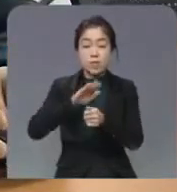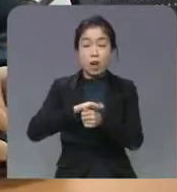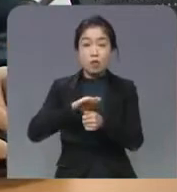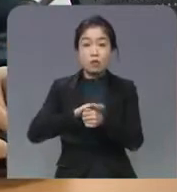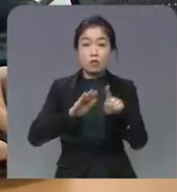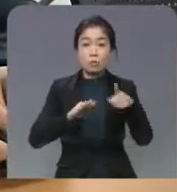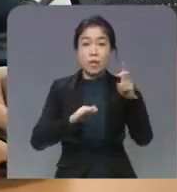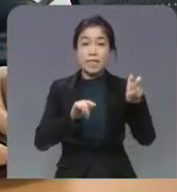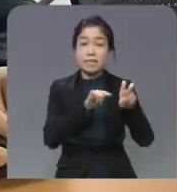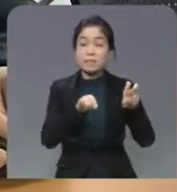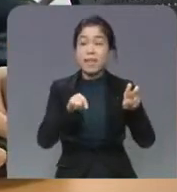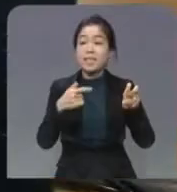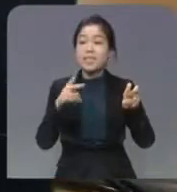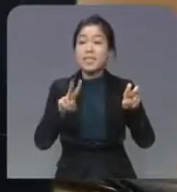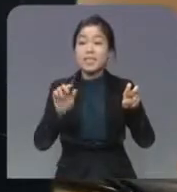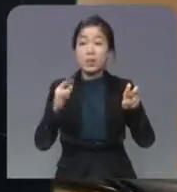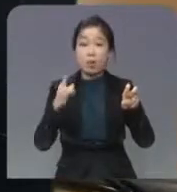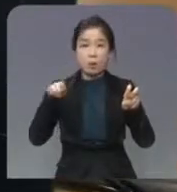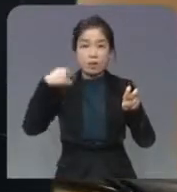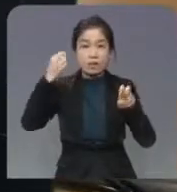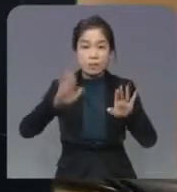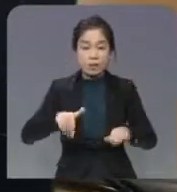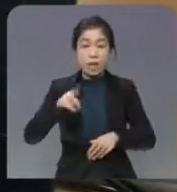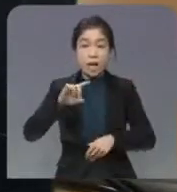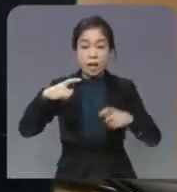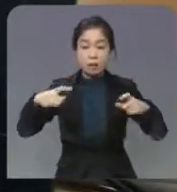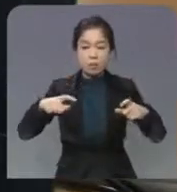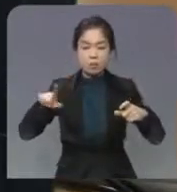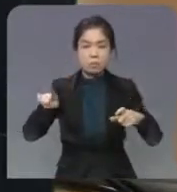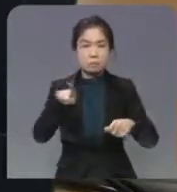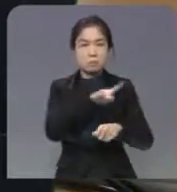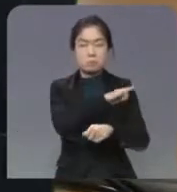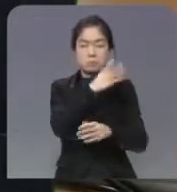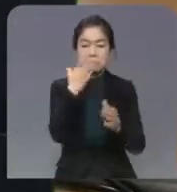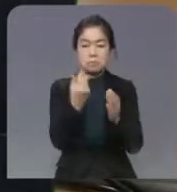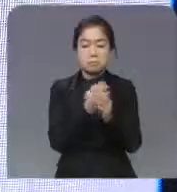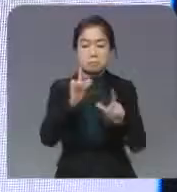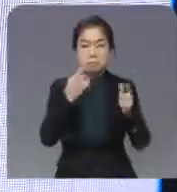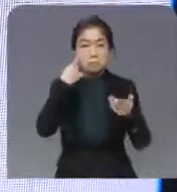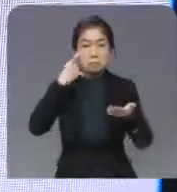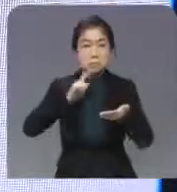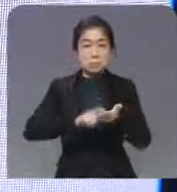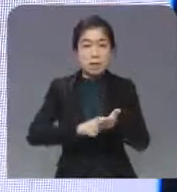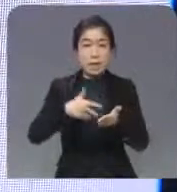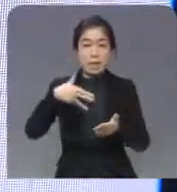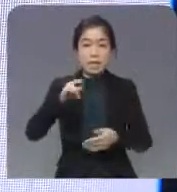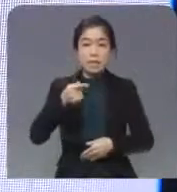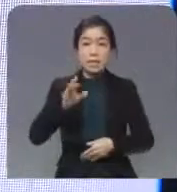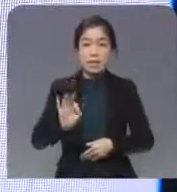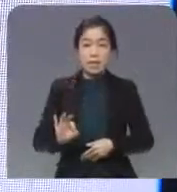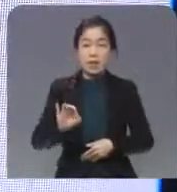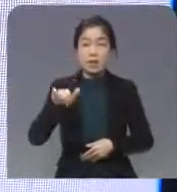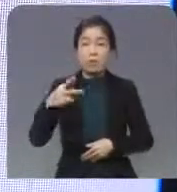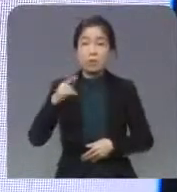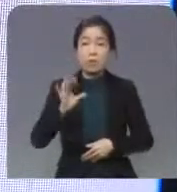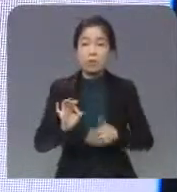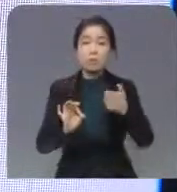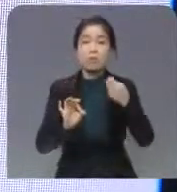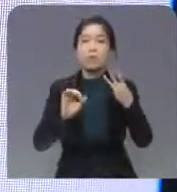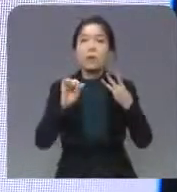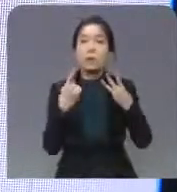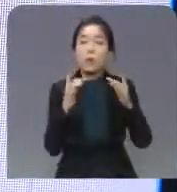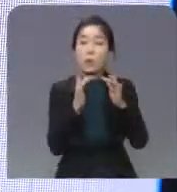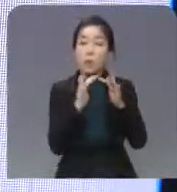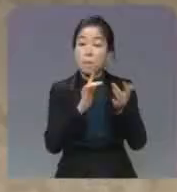황남동 120-25분에 이어 가야권에서는 가장 완벽한 형태로 발굴된 창녕 교동 63호분의